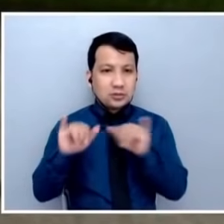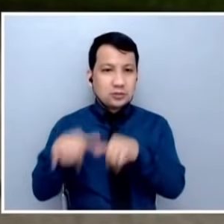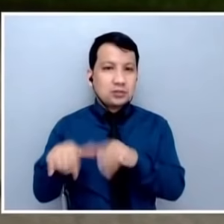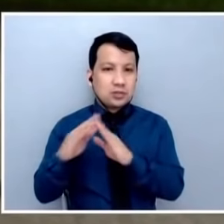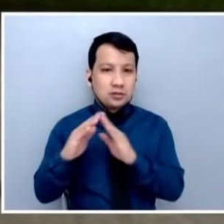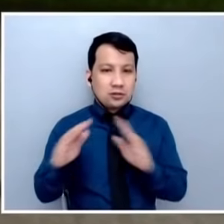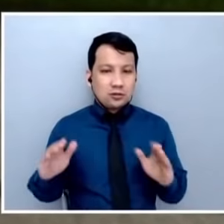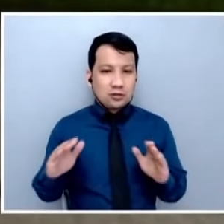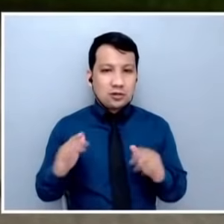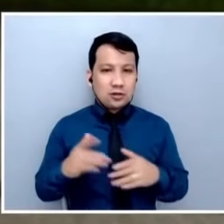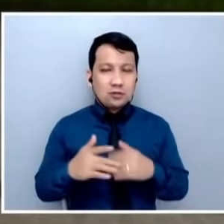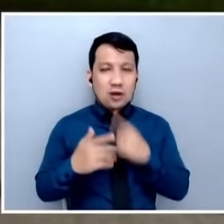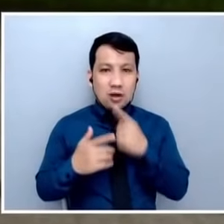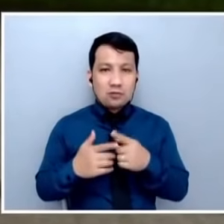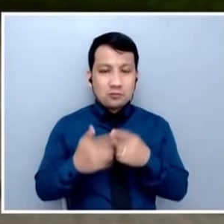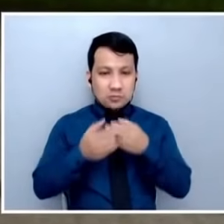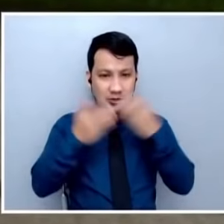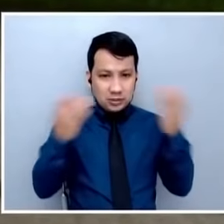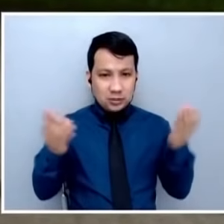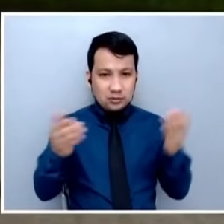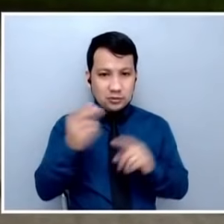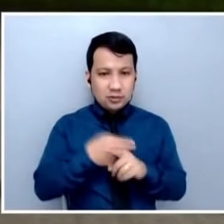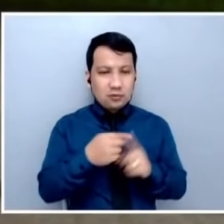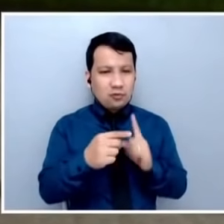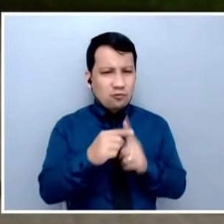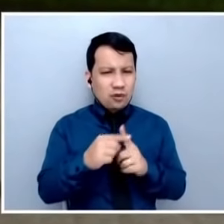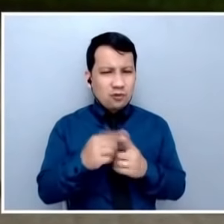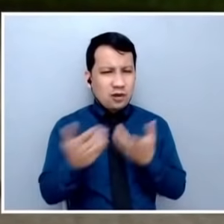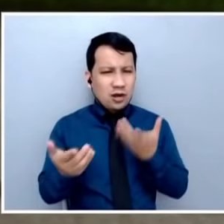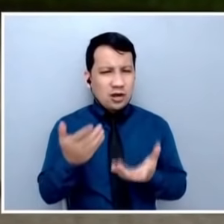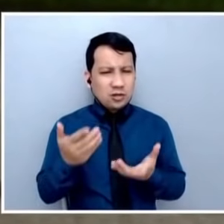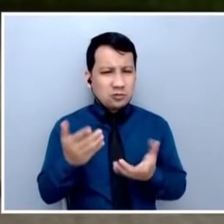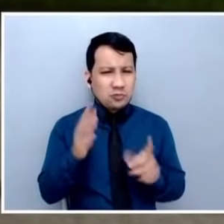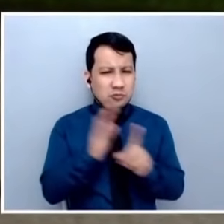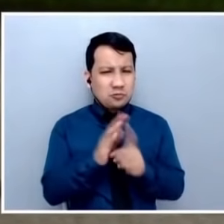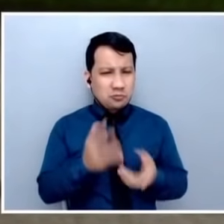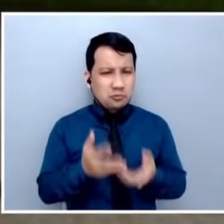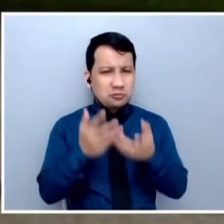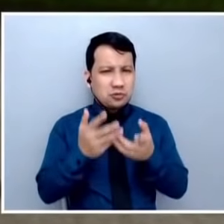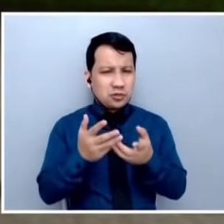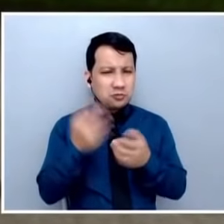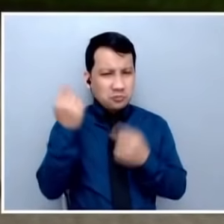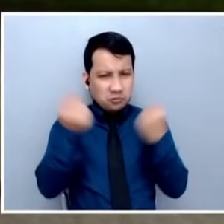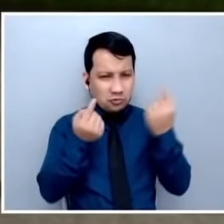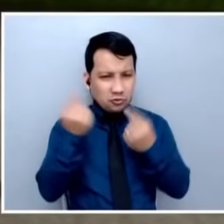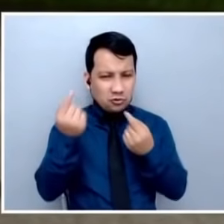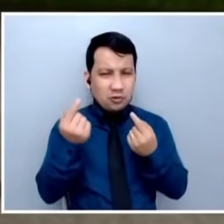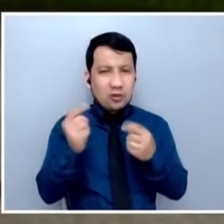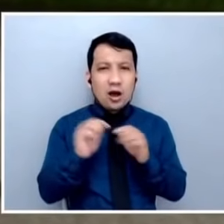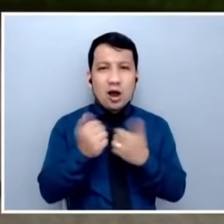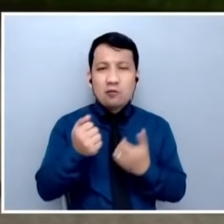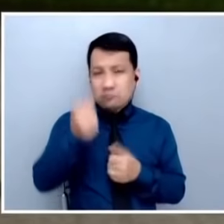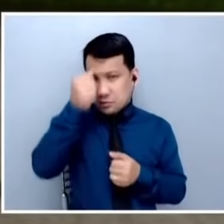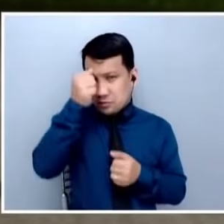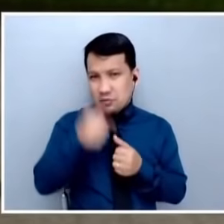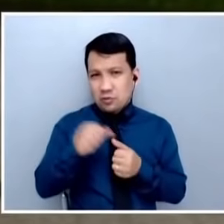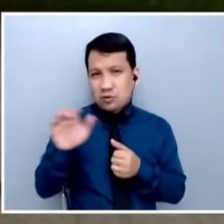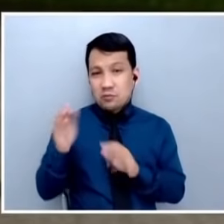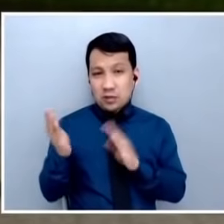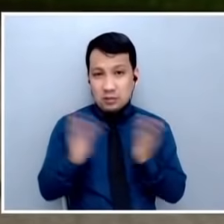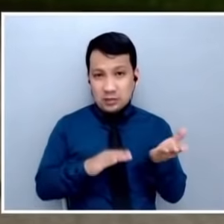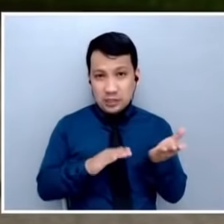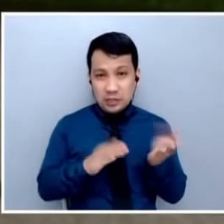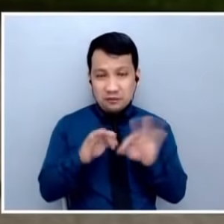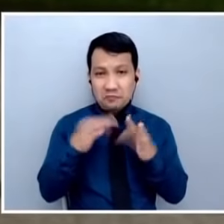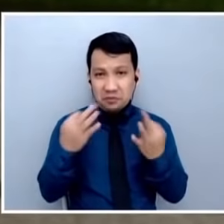gunitain ang Todos Los Santos. Ano nga ba ang mga panalong diskarte para alalahanin ang mga yumaong mahal sa buhay? At marami